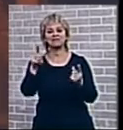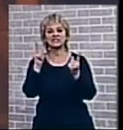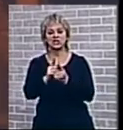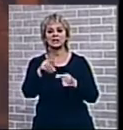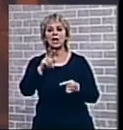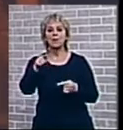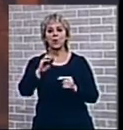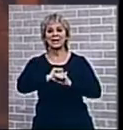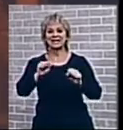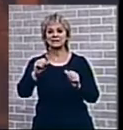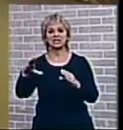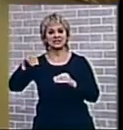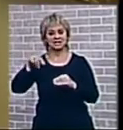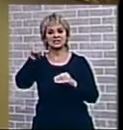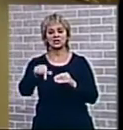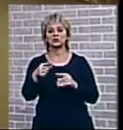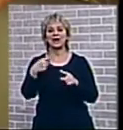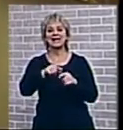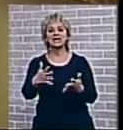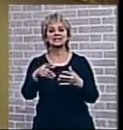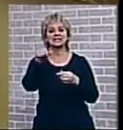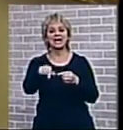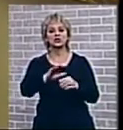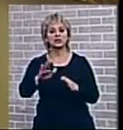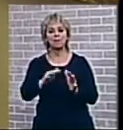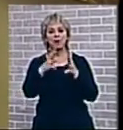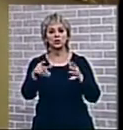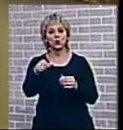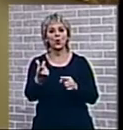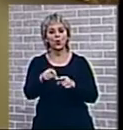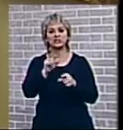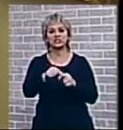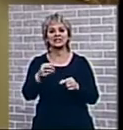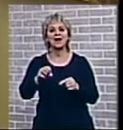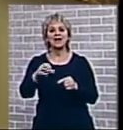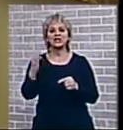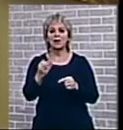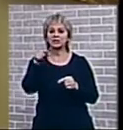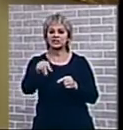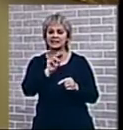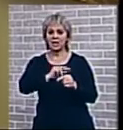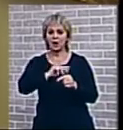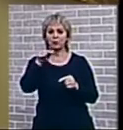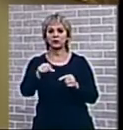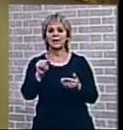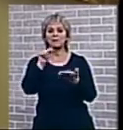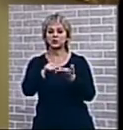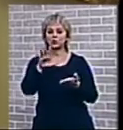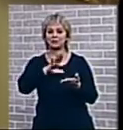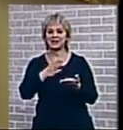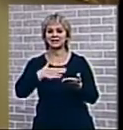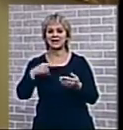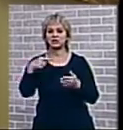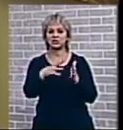встречался по крымскому соседству. Вот, кстати, это небольшая, но очень такая романтичная работа поступила к